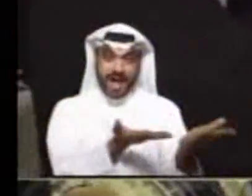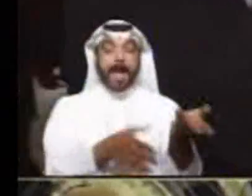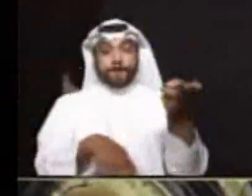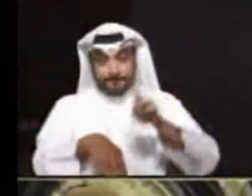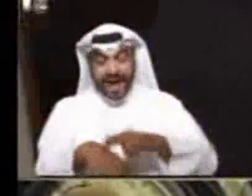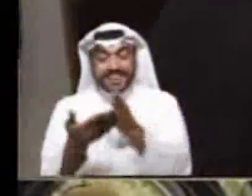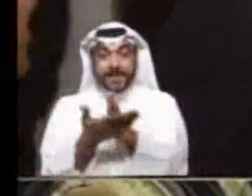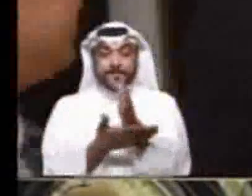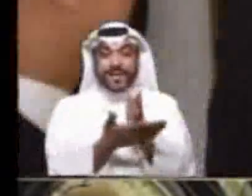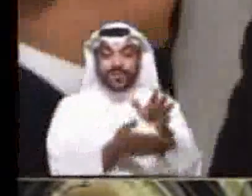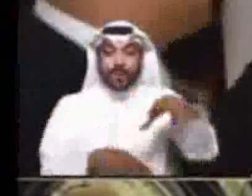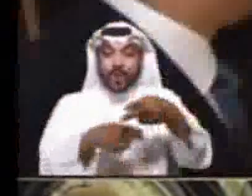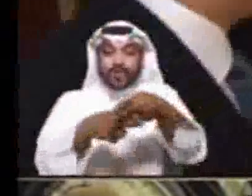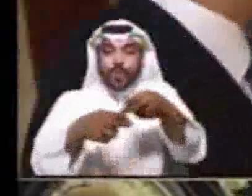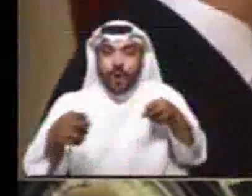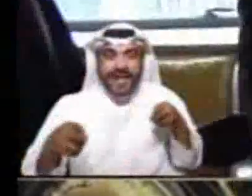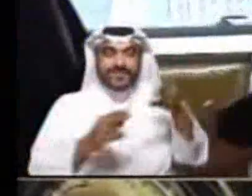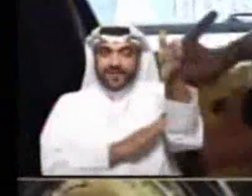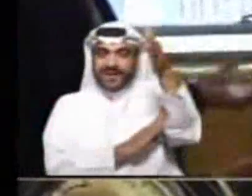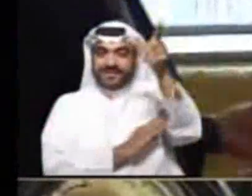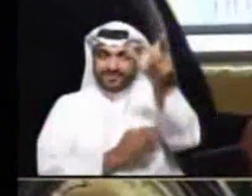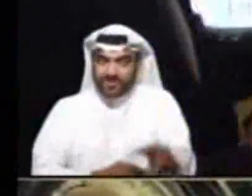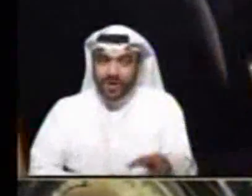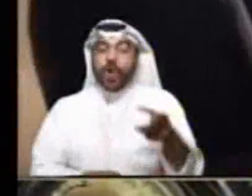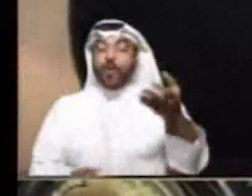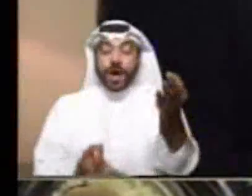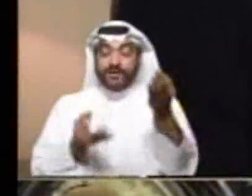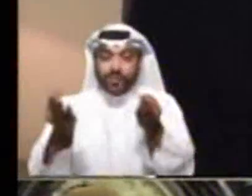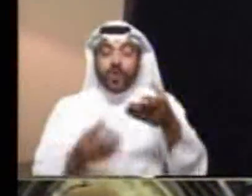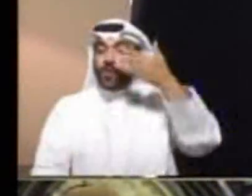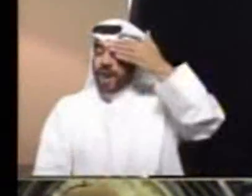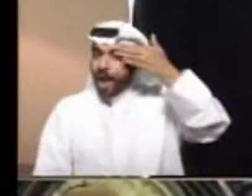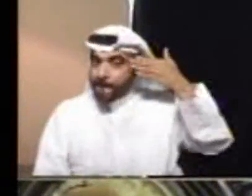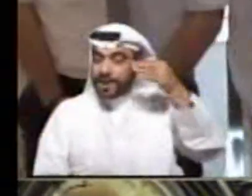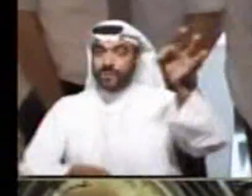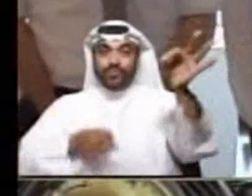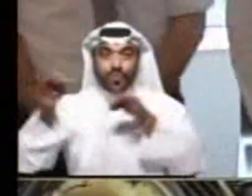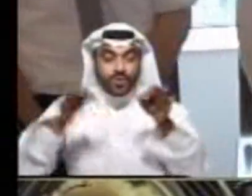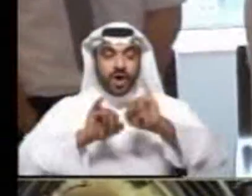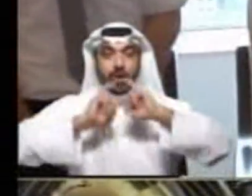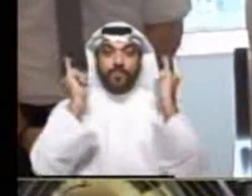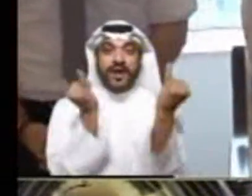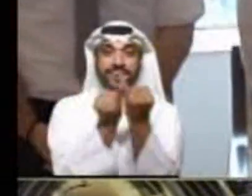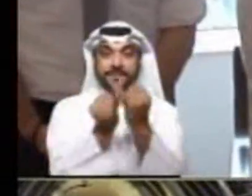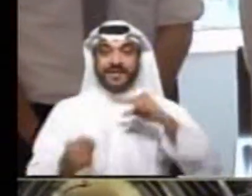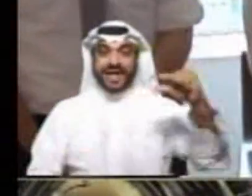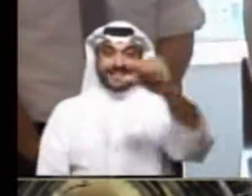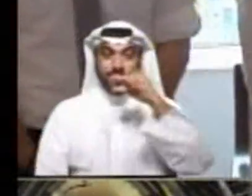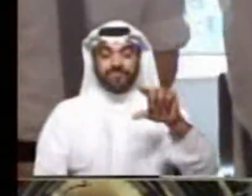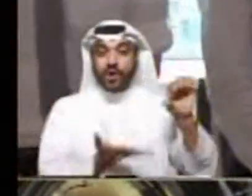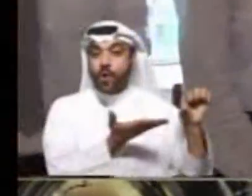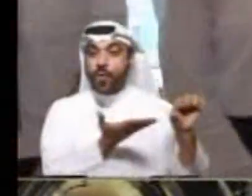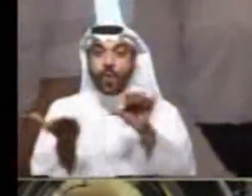دولة الكويت الدائم لدى الأمم المتحدة، ودبلوماسيين من المنظمة الدولية، بالإضافة إلى وفد من